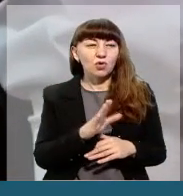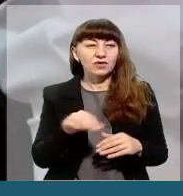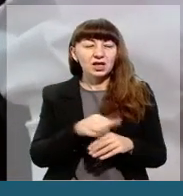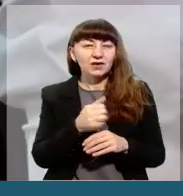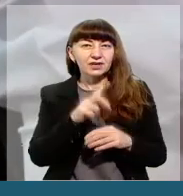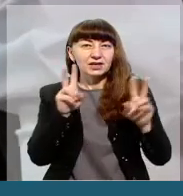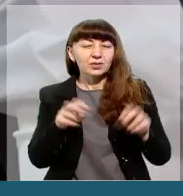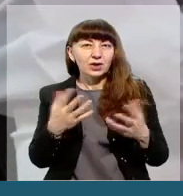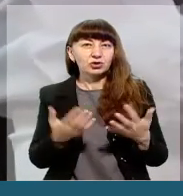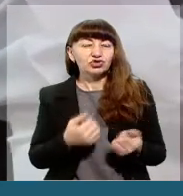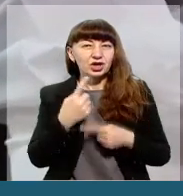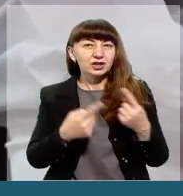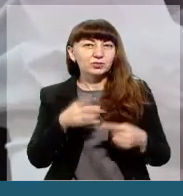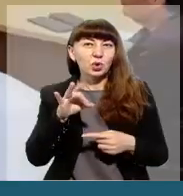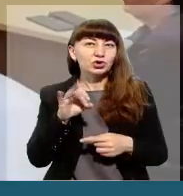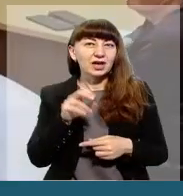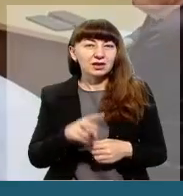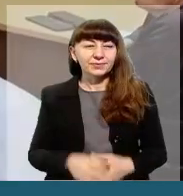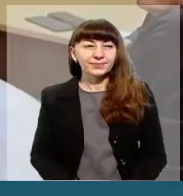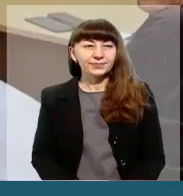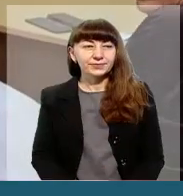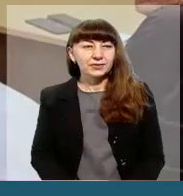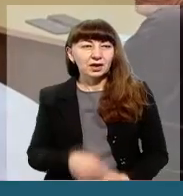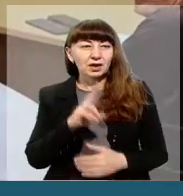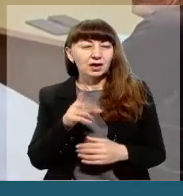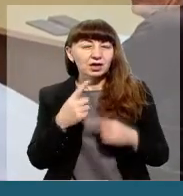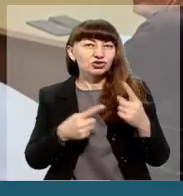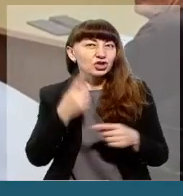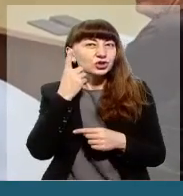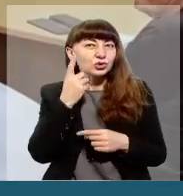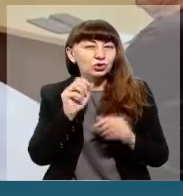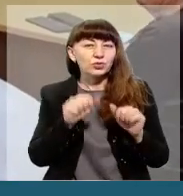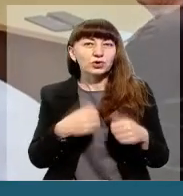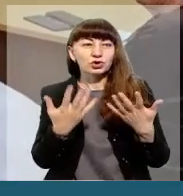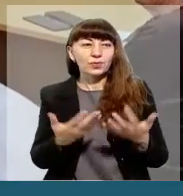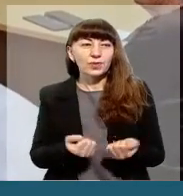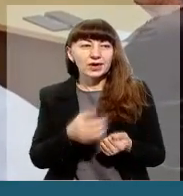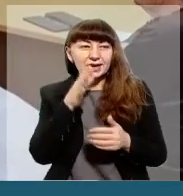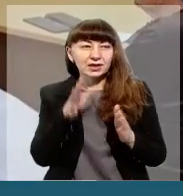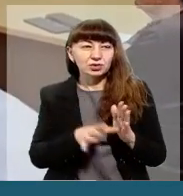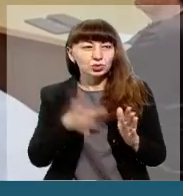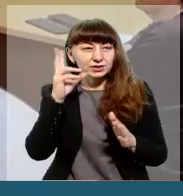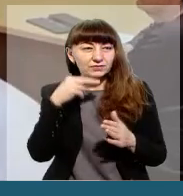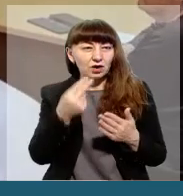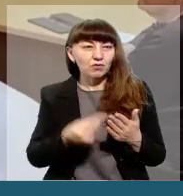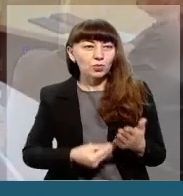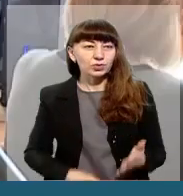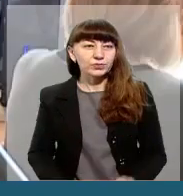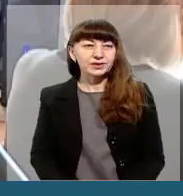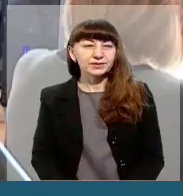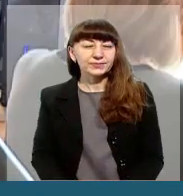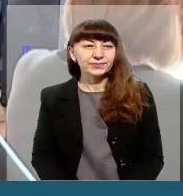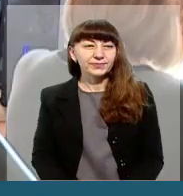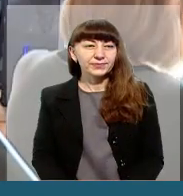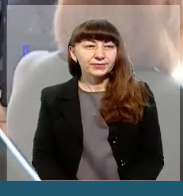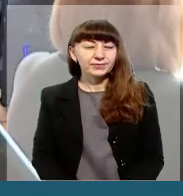получение госуслуг через портал ЕГОВ. К примеру, как посредством мобильного телефона можно получить электронную цифровую подпись.